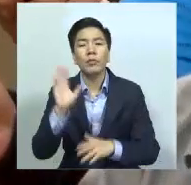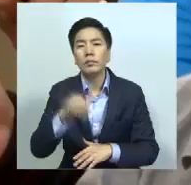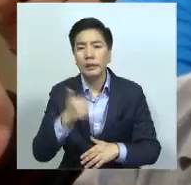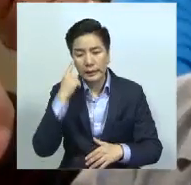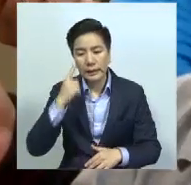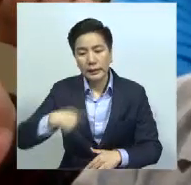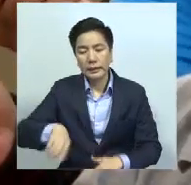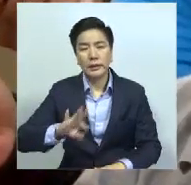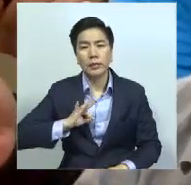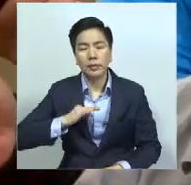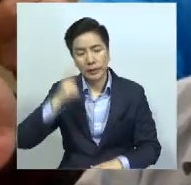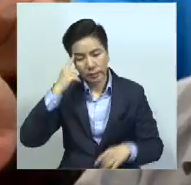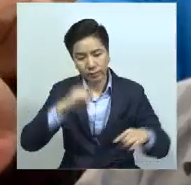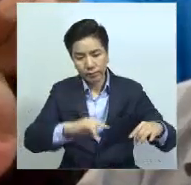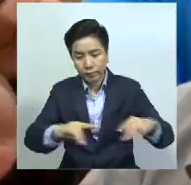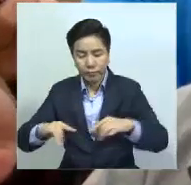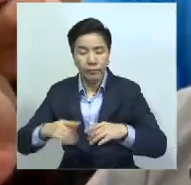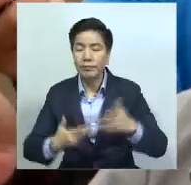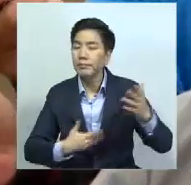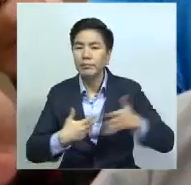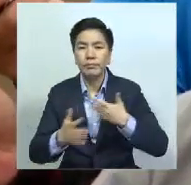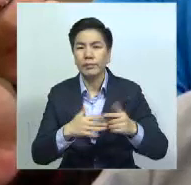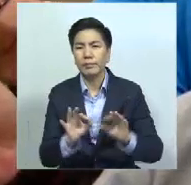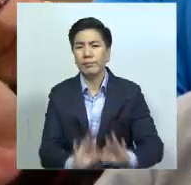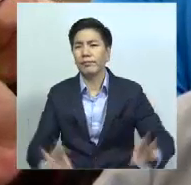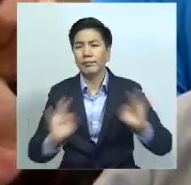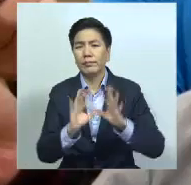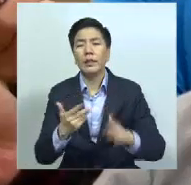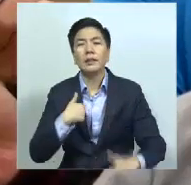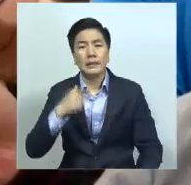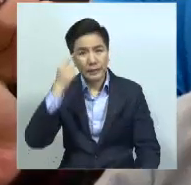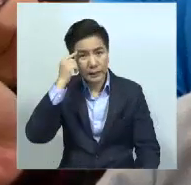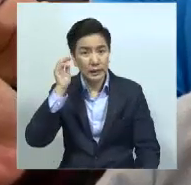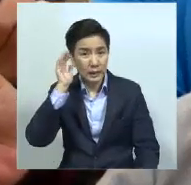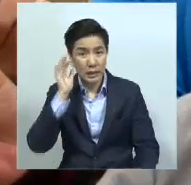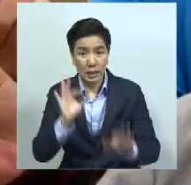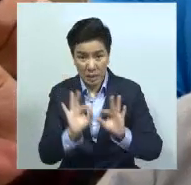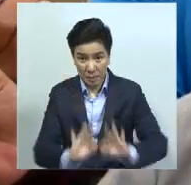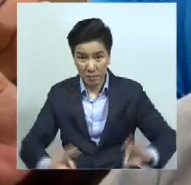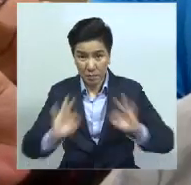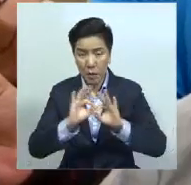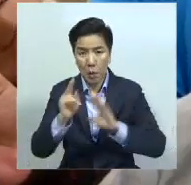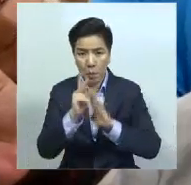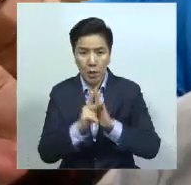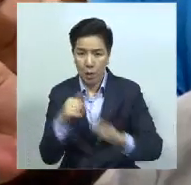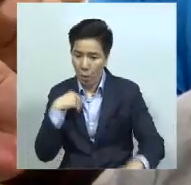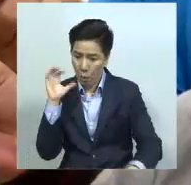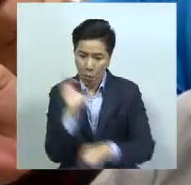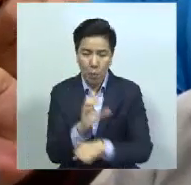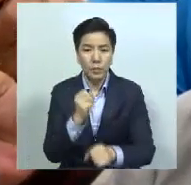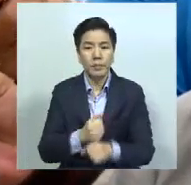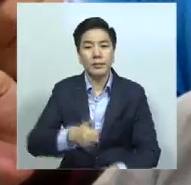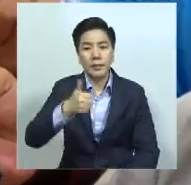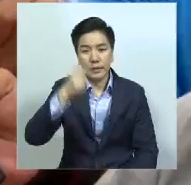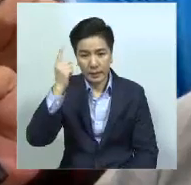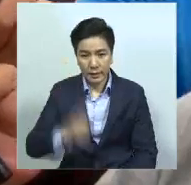ที่สมาชิกอาจมีความเห็นที่แตกต่างกันค่ะซึ่งไม่ใช่เรื่องสำคัญเชื่อมั่นว่าหากเป็นกฎหมายสำคัญจะสามารถควบคุมเสียงได้อย่างแน่น